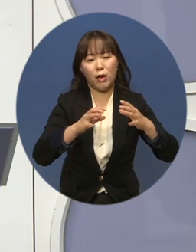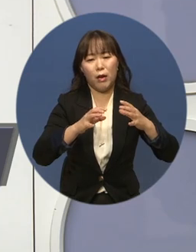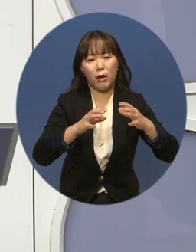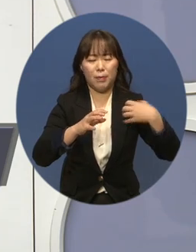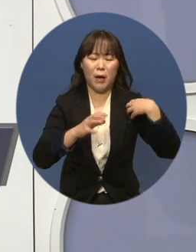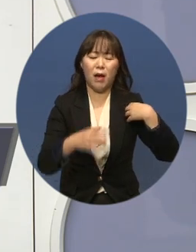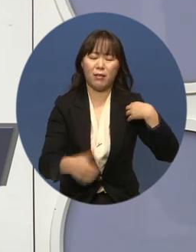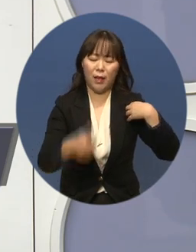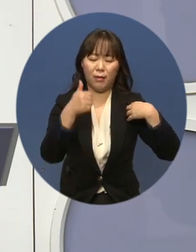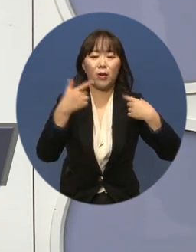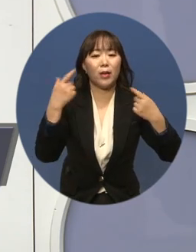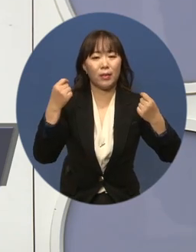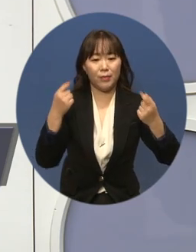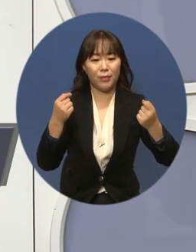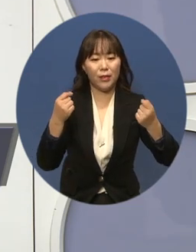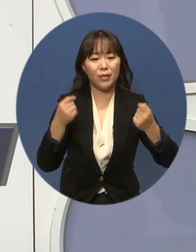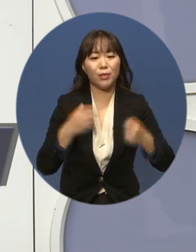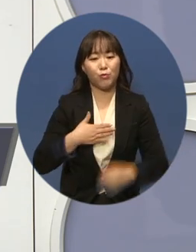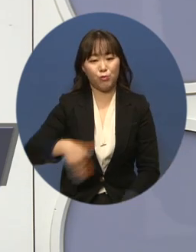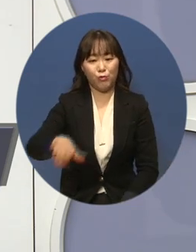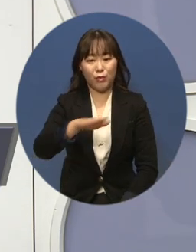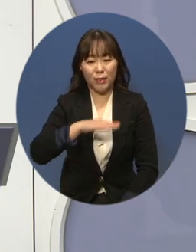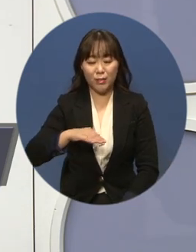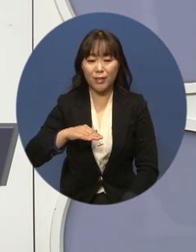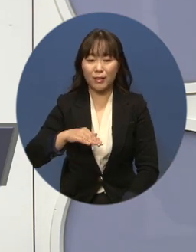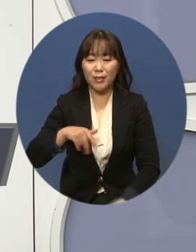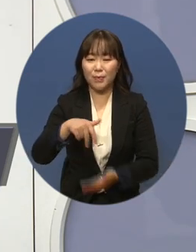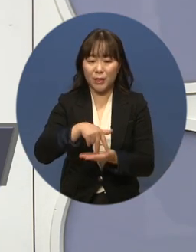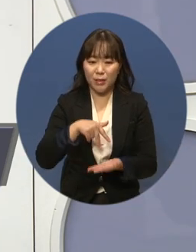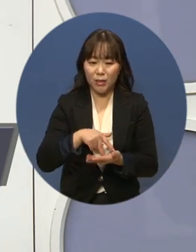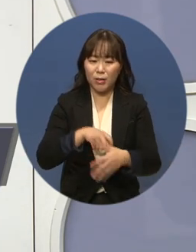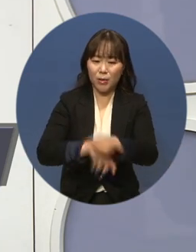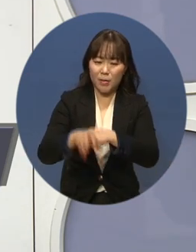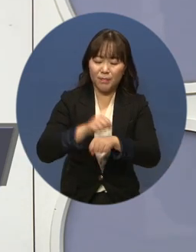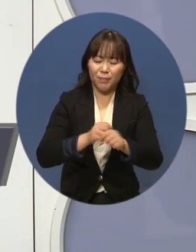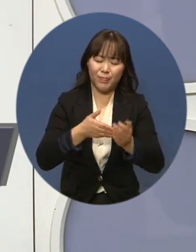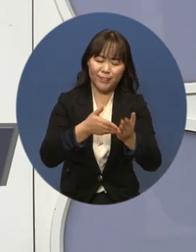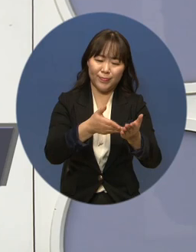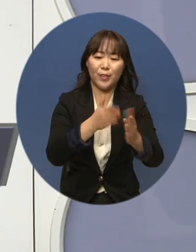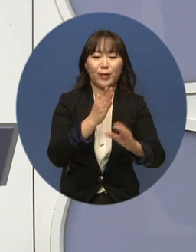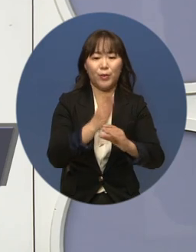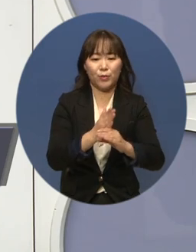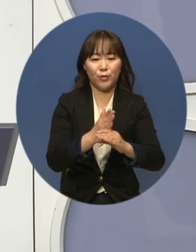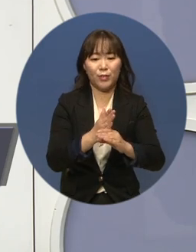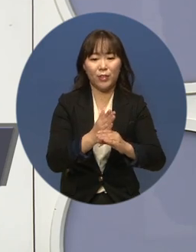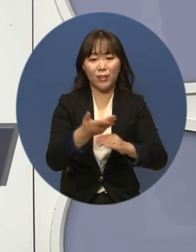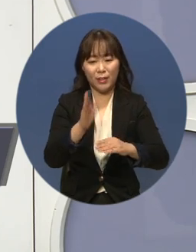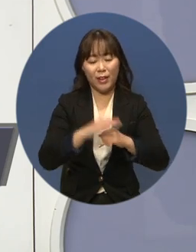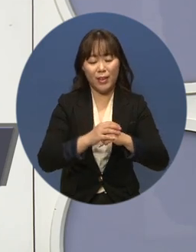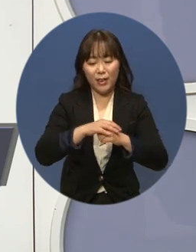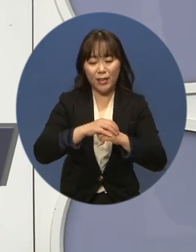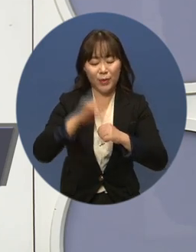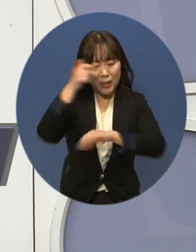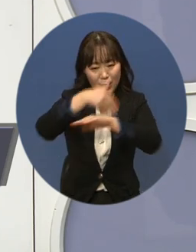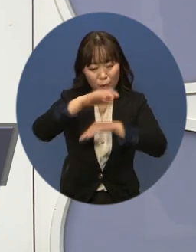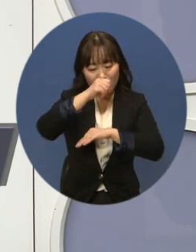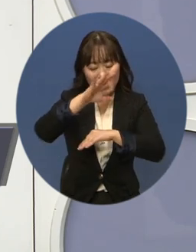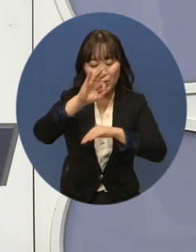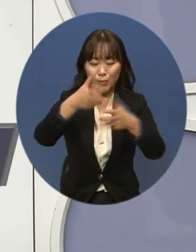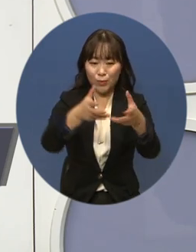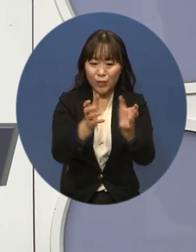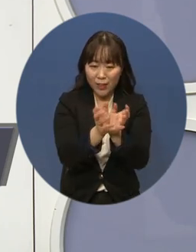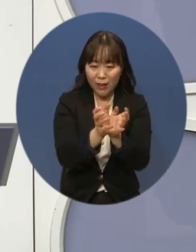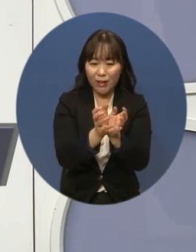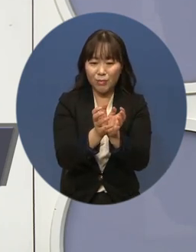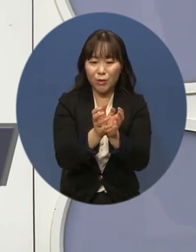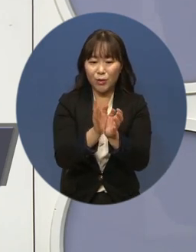낫다. 이런 관점에서 저희들은 이제 재정당국이 적극적으로 좀 요청을 하고 있는데 또 기재부를 비롯한